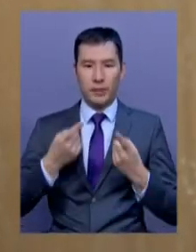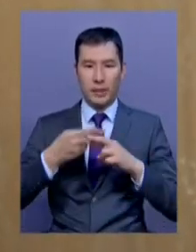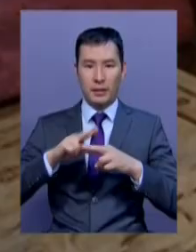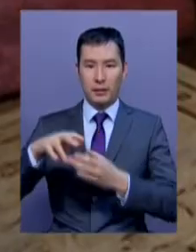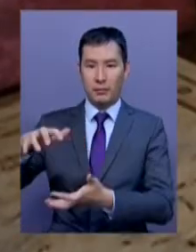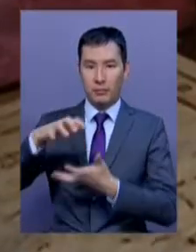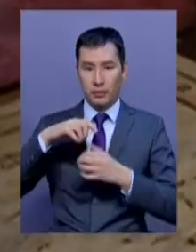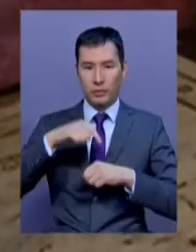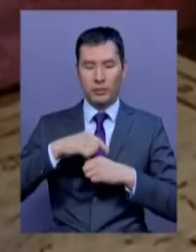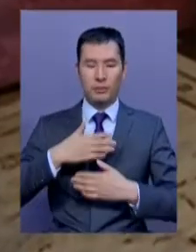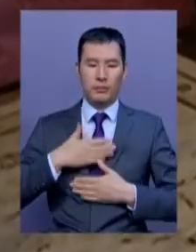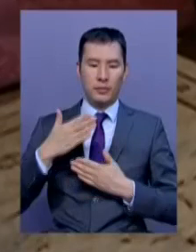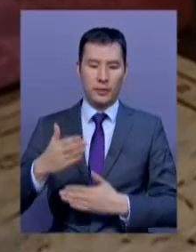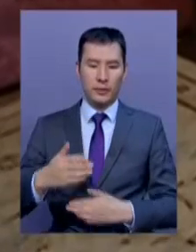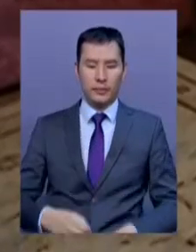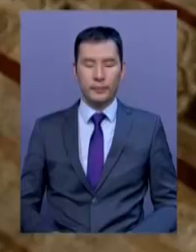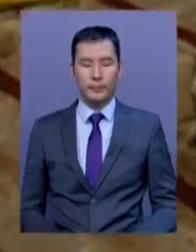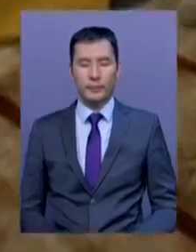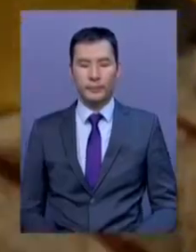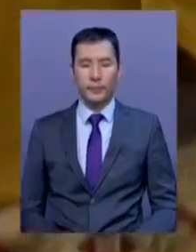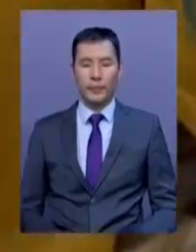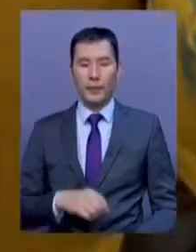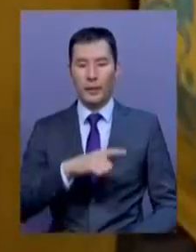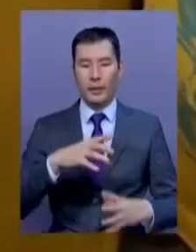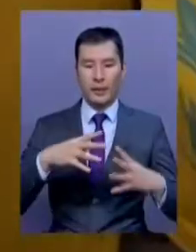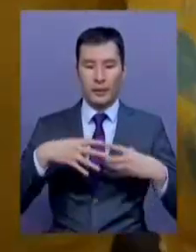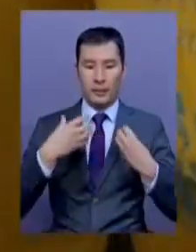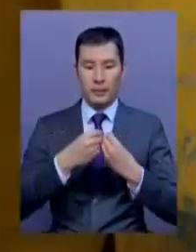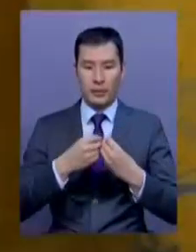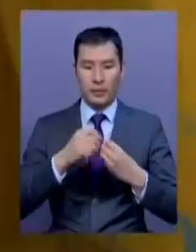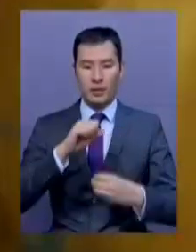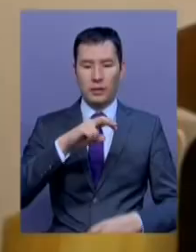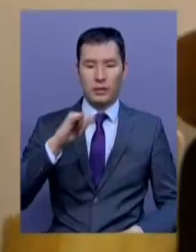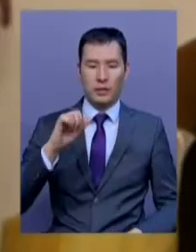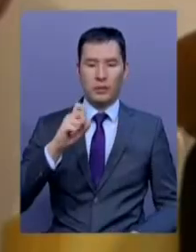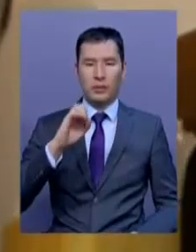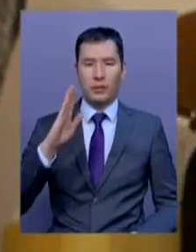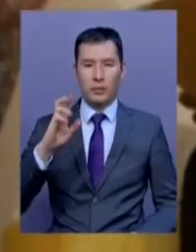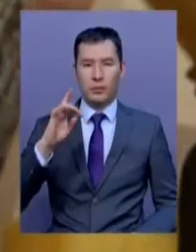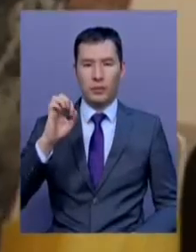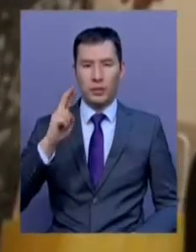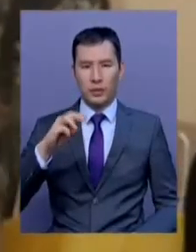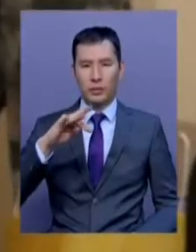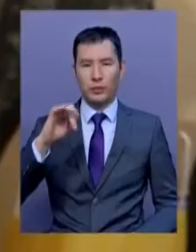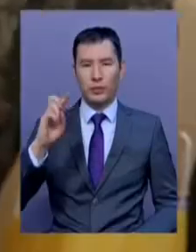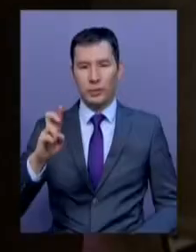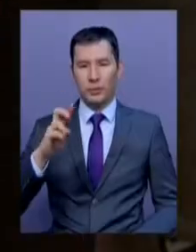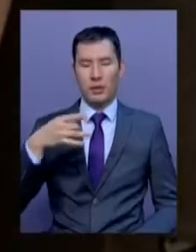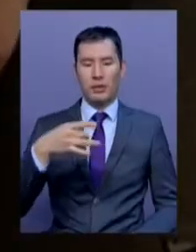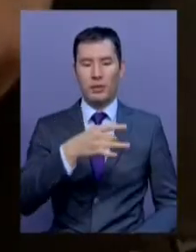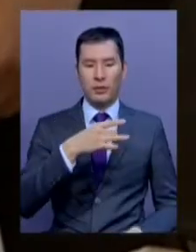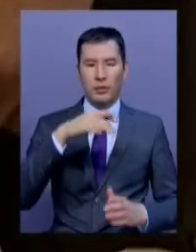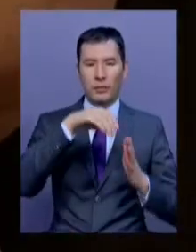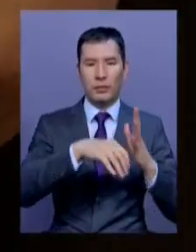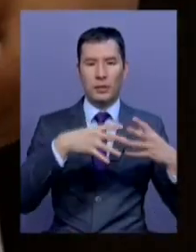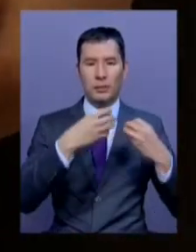білдіреміз. Ал дағдарыс орталығының мамандары отбасы апталығында Алатау, Әуезов, Бостандық және Түрксіб аудандарында тұратын